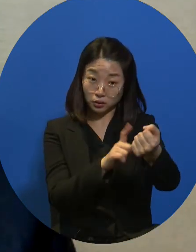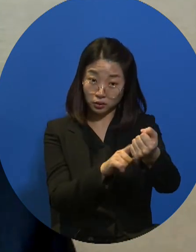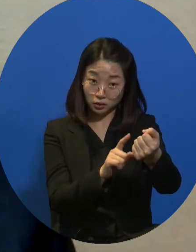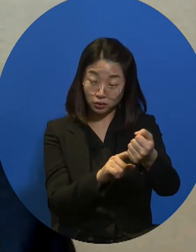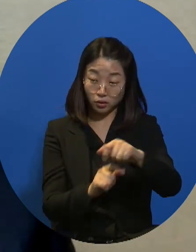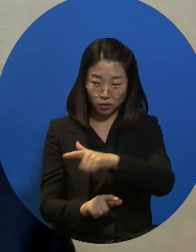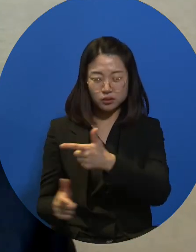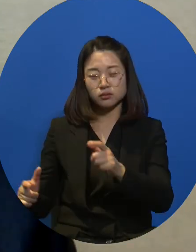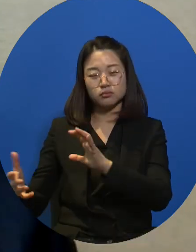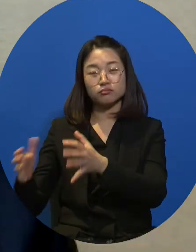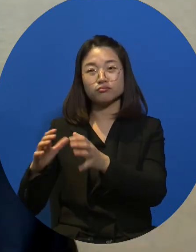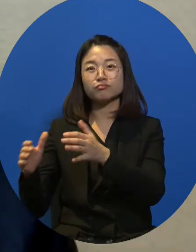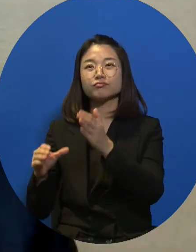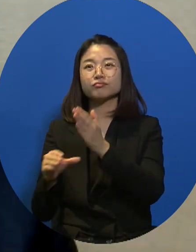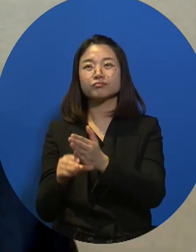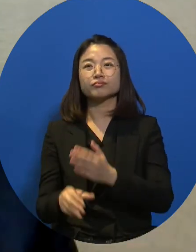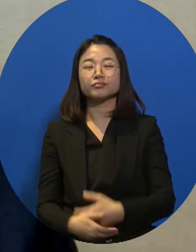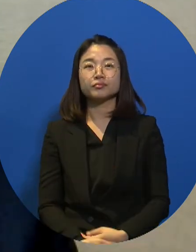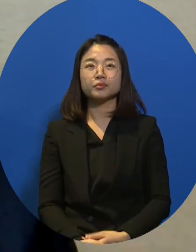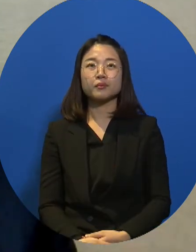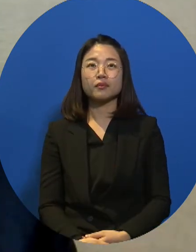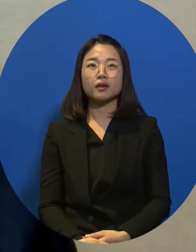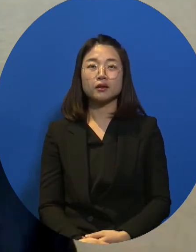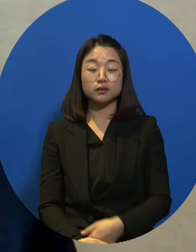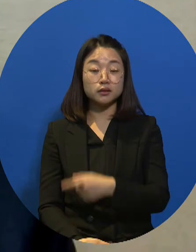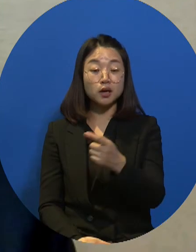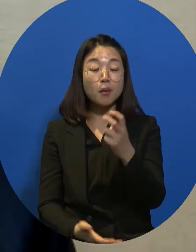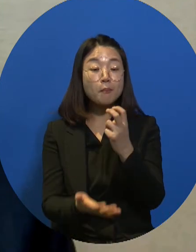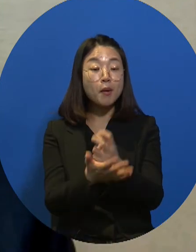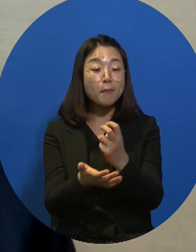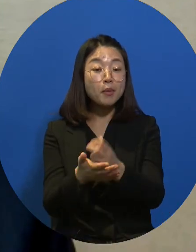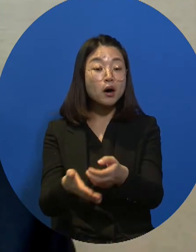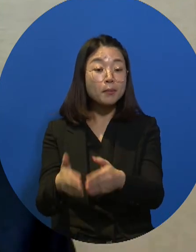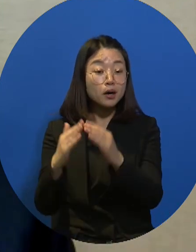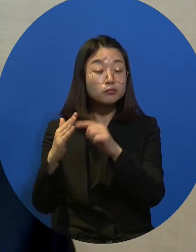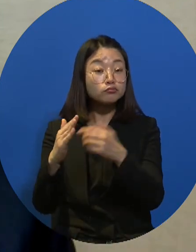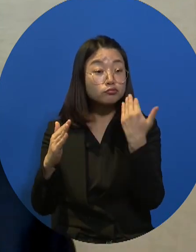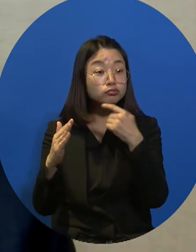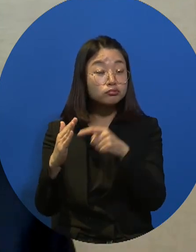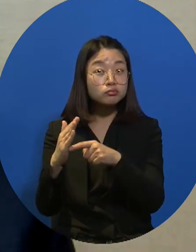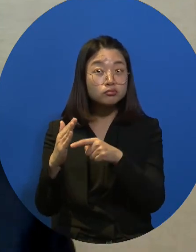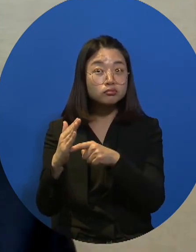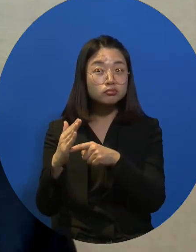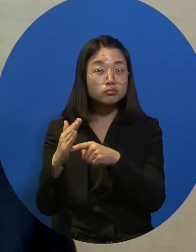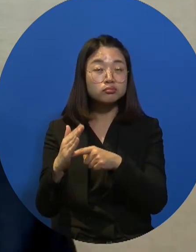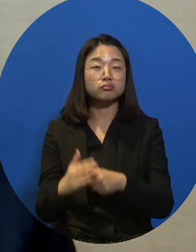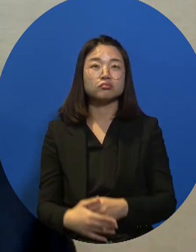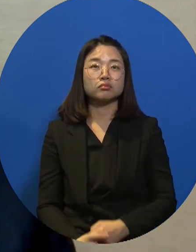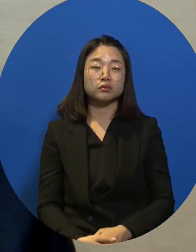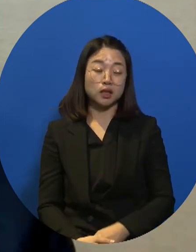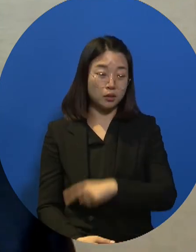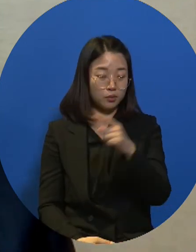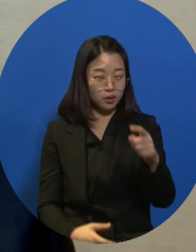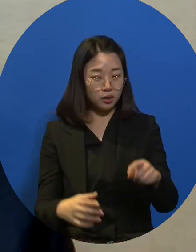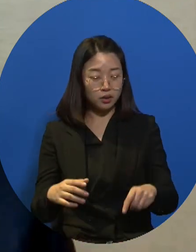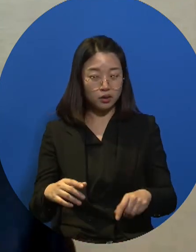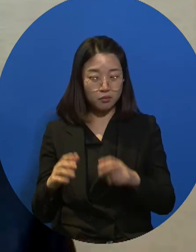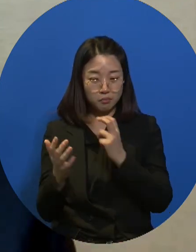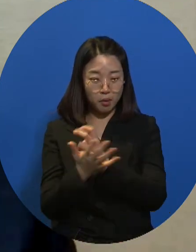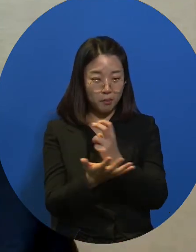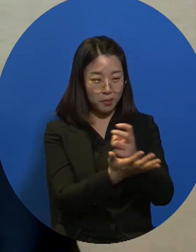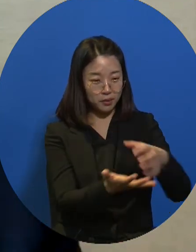논의되고 있습니다. 근거 법률을 제정하는 방안도 이제 방법이 통합법으로 만드느냐,